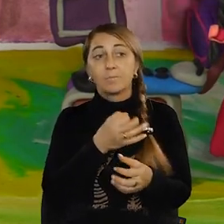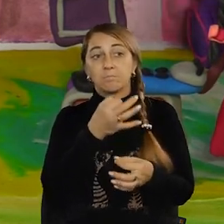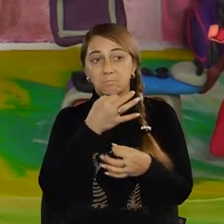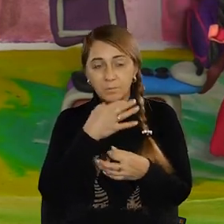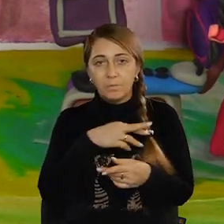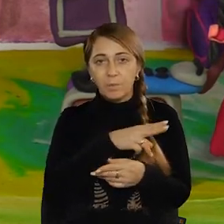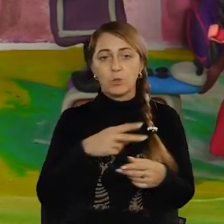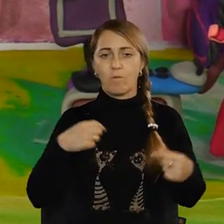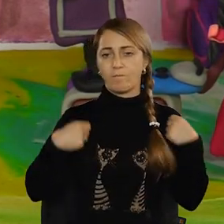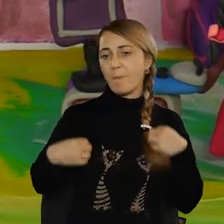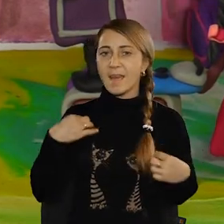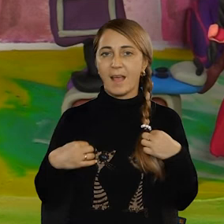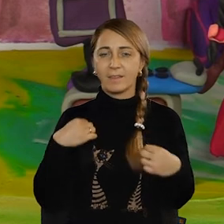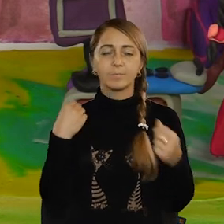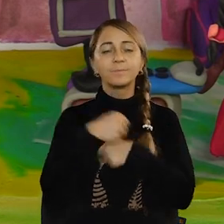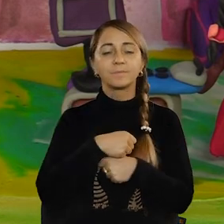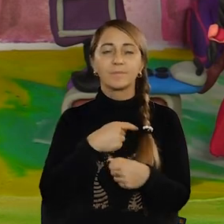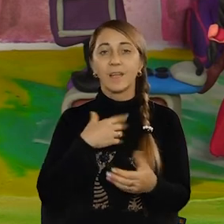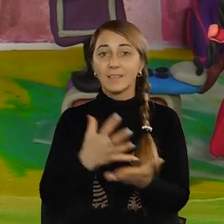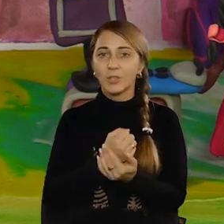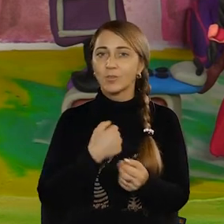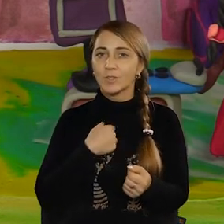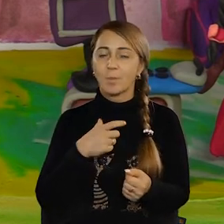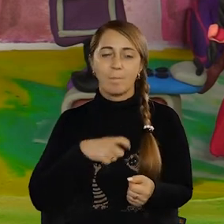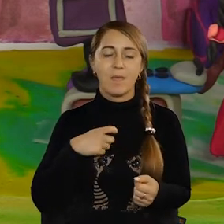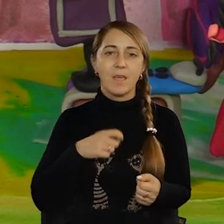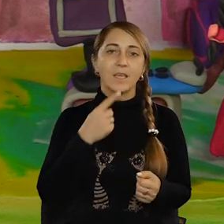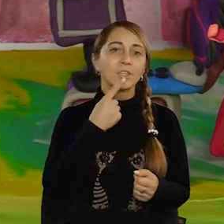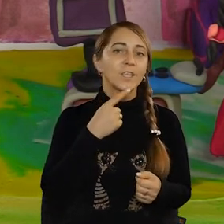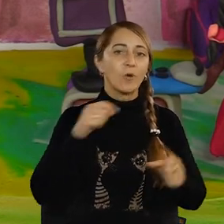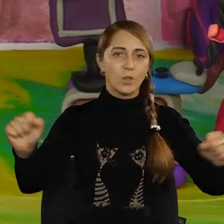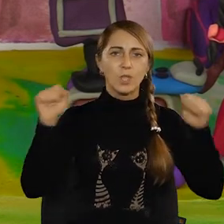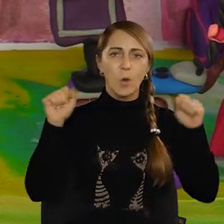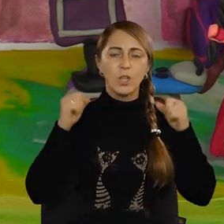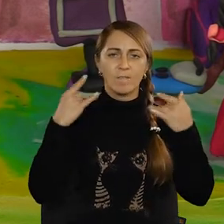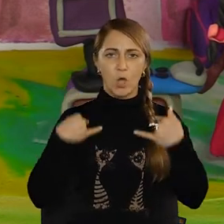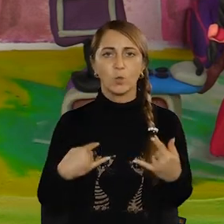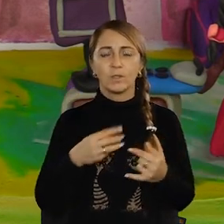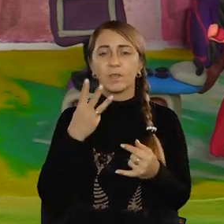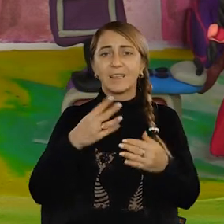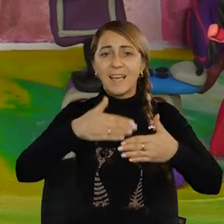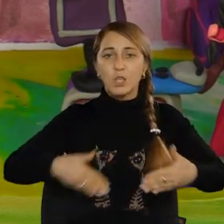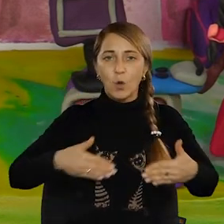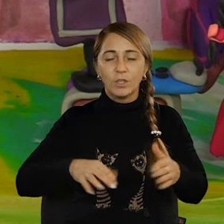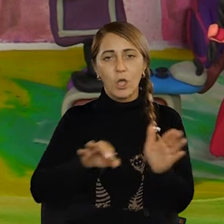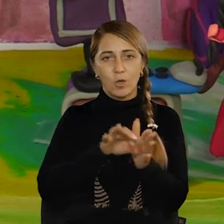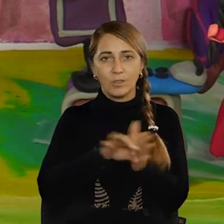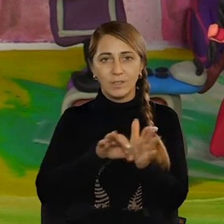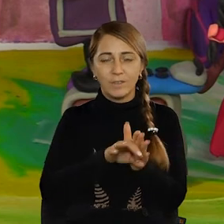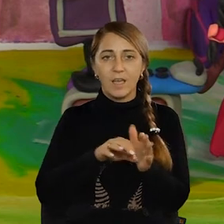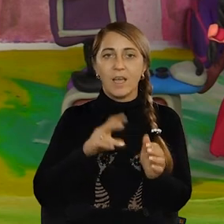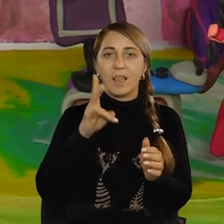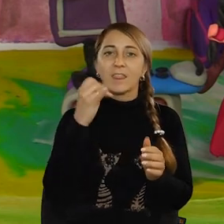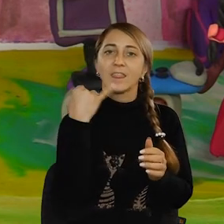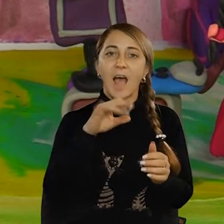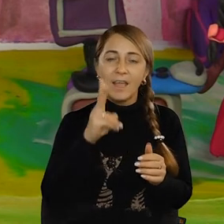вподоби, пішов приміряти. Я ж знайшов для себе червоний спортивний костюм, 3 пари шортів, кросівки фірми Nike і